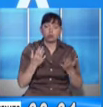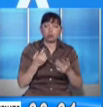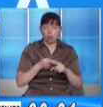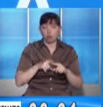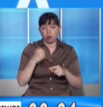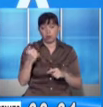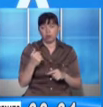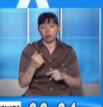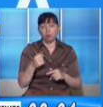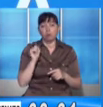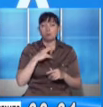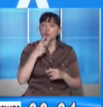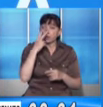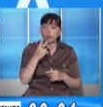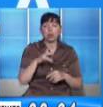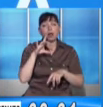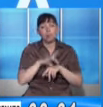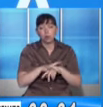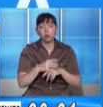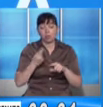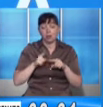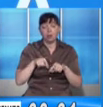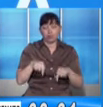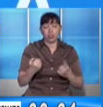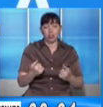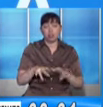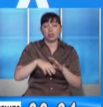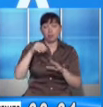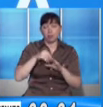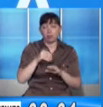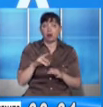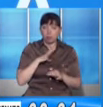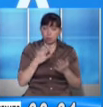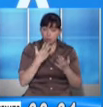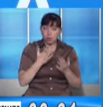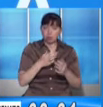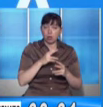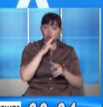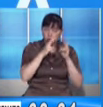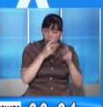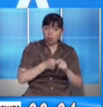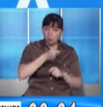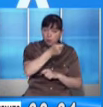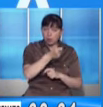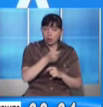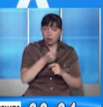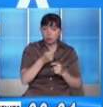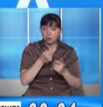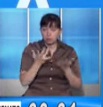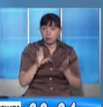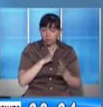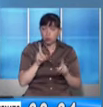pe care dumneavoastră le-ați menționat sau le-ați identificat în această campanie electorală? Ați depus careva contestații, ați făcut careva eforturi în acest